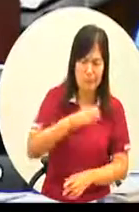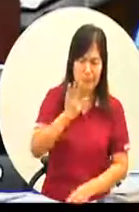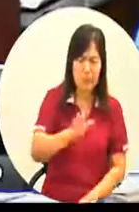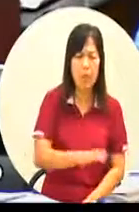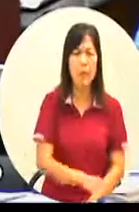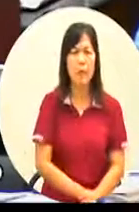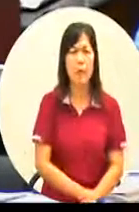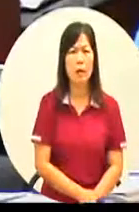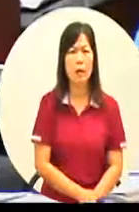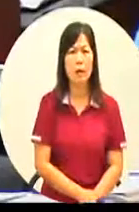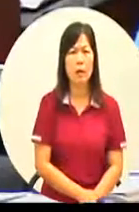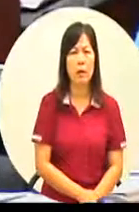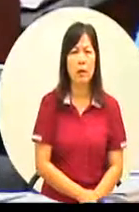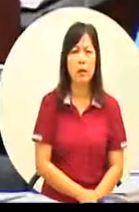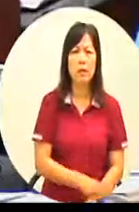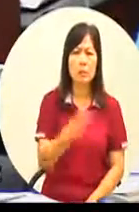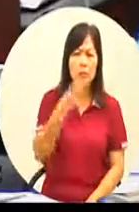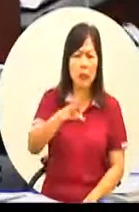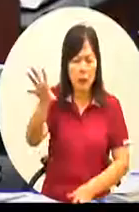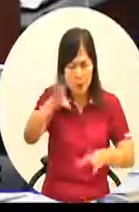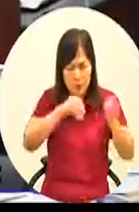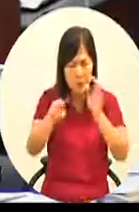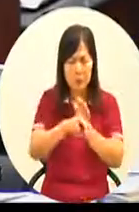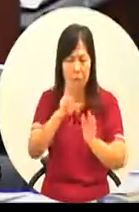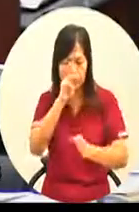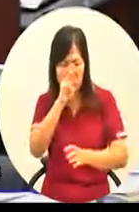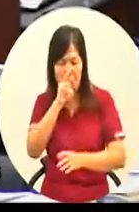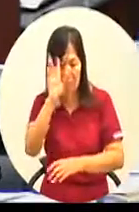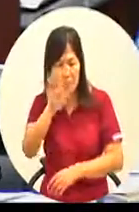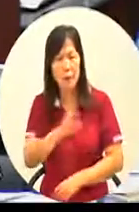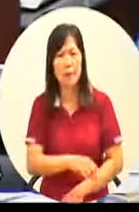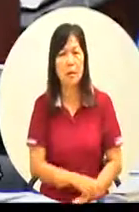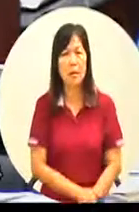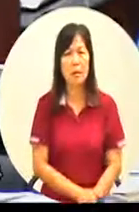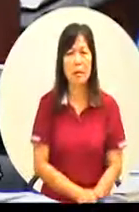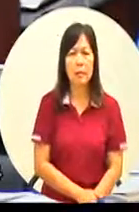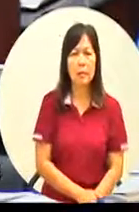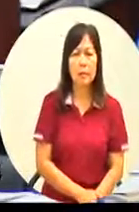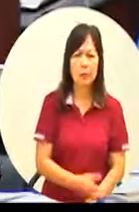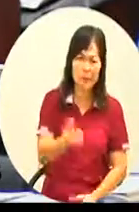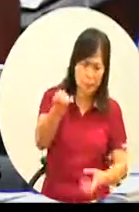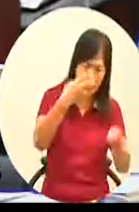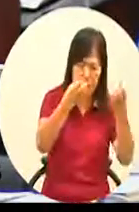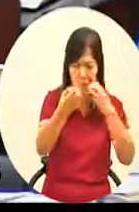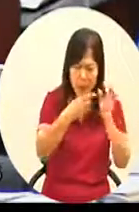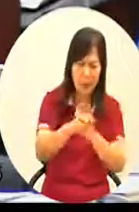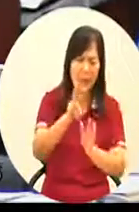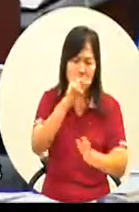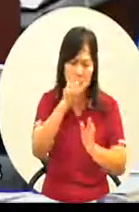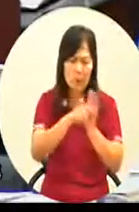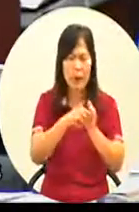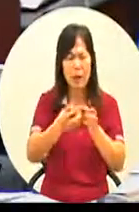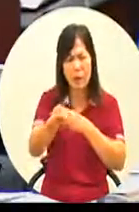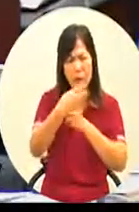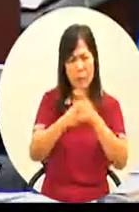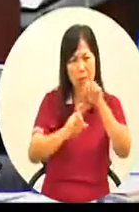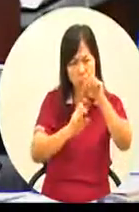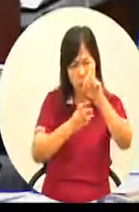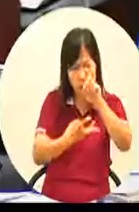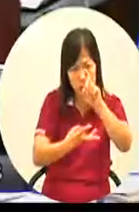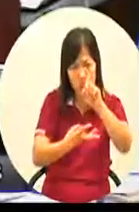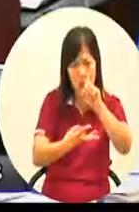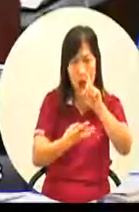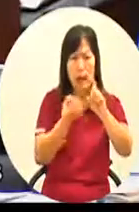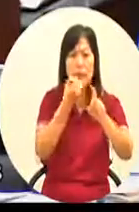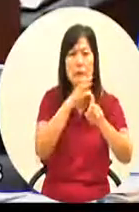个资讯又错误，为资讯功能还是报到十月初三尔。事实，